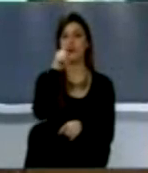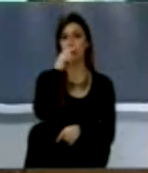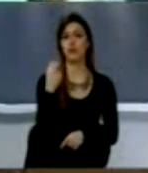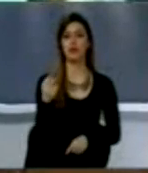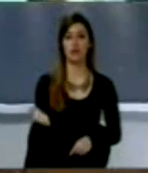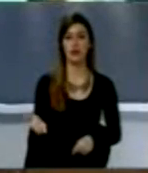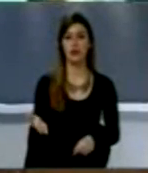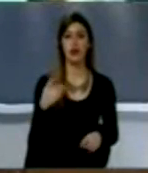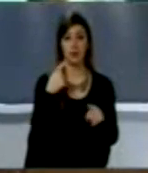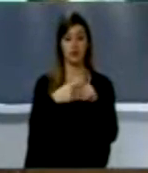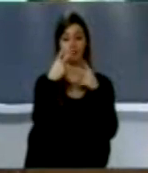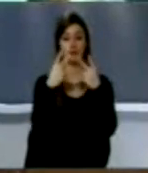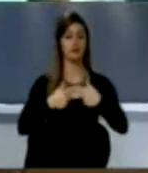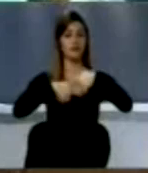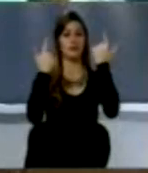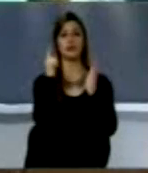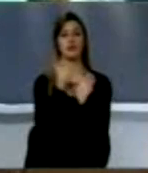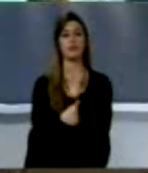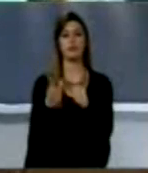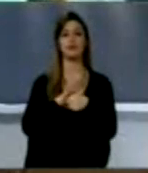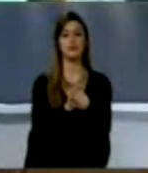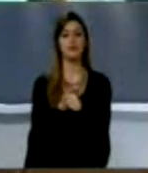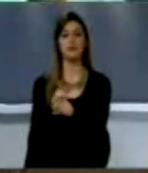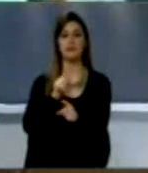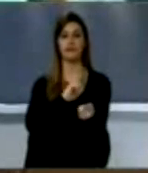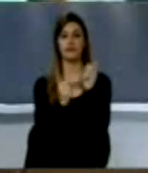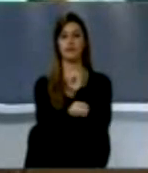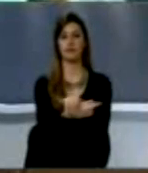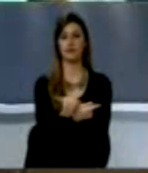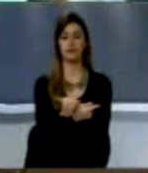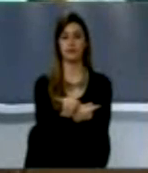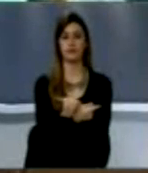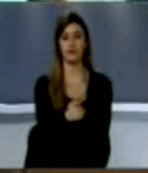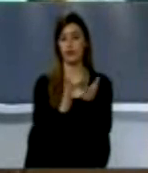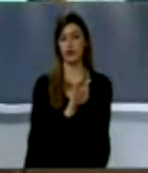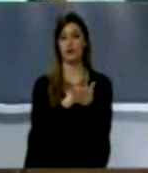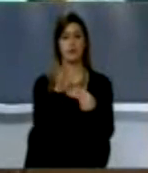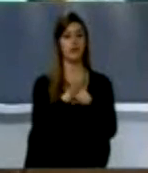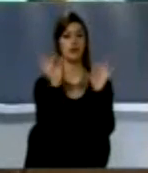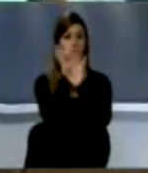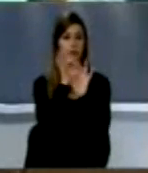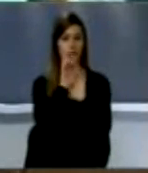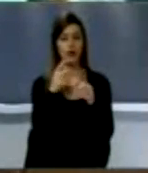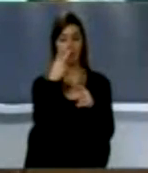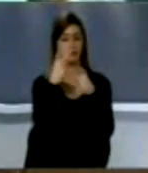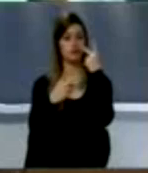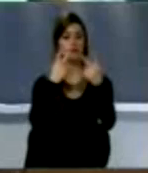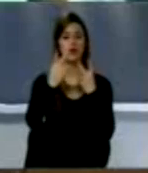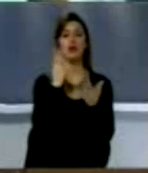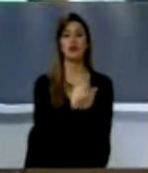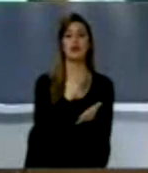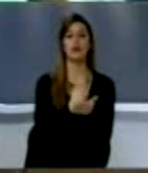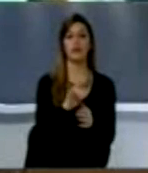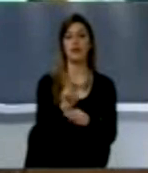me njerë do kishin stopuar këtë politikë diskriminuese. Me që nuk e kanë stopuar, del se kanë manipuluar sa herë që e kanë